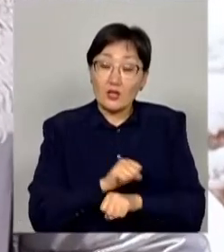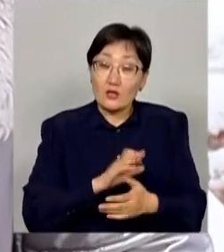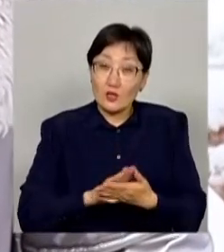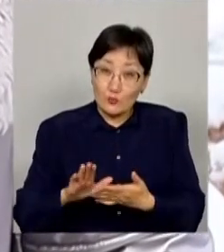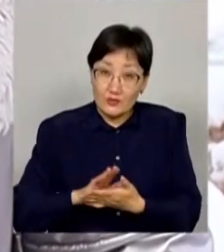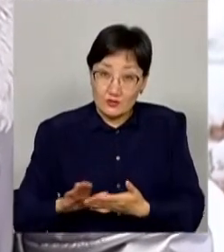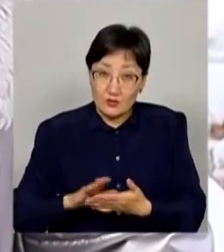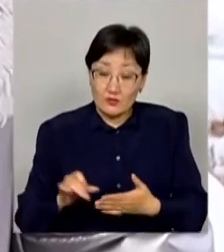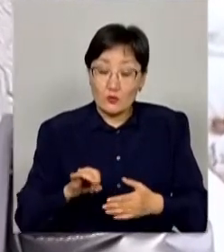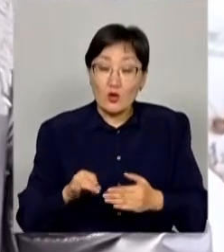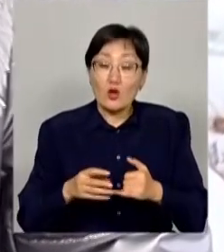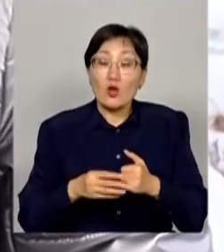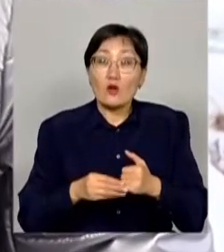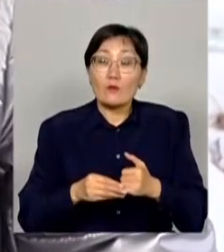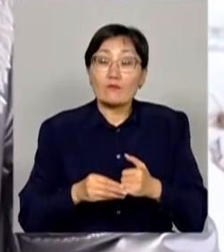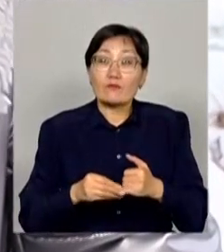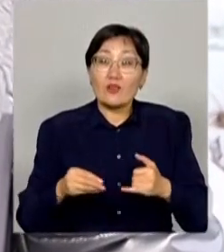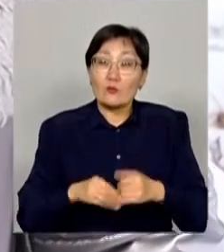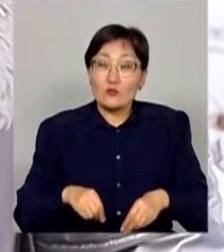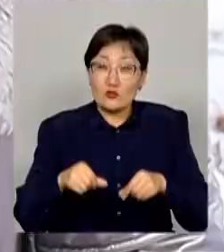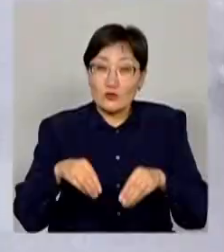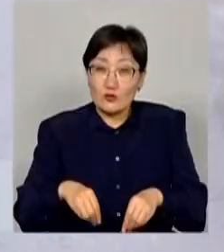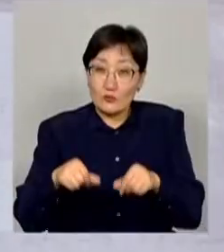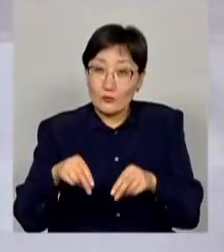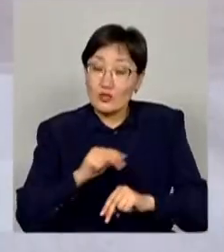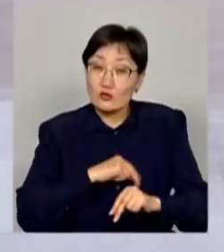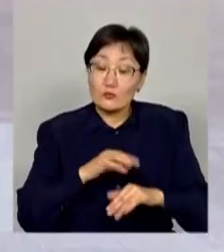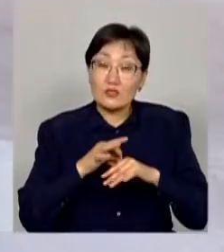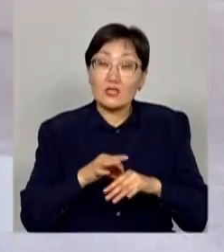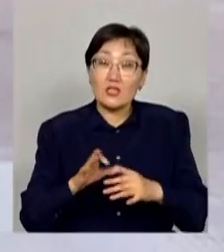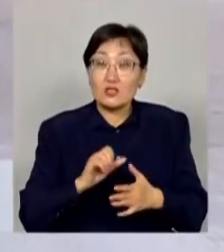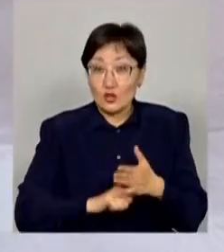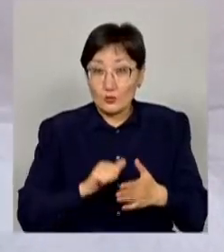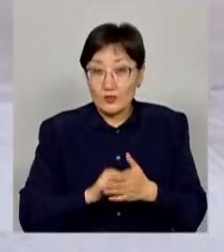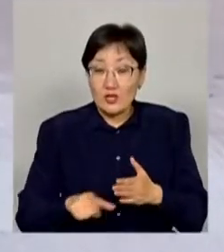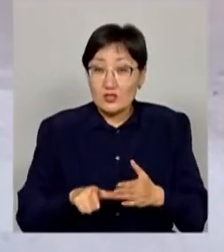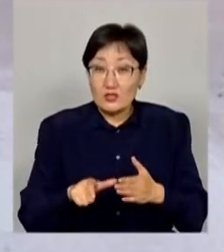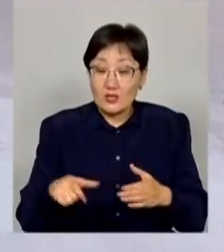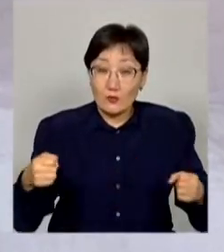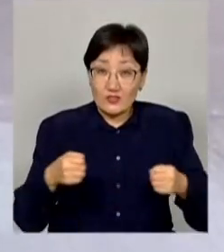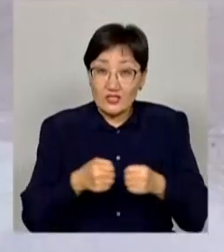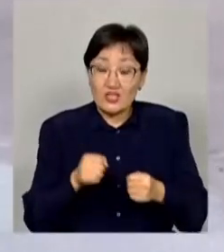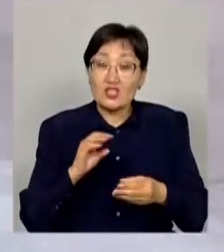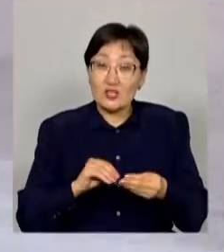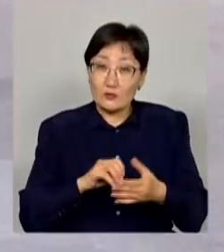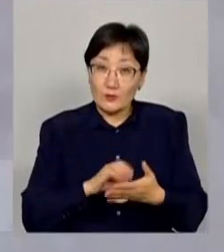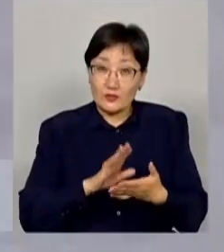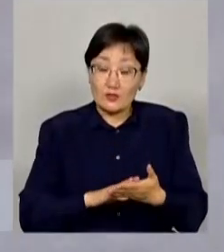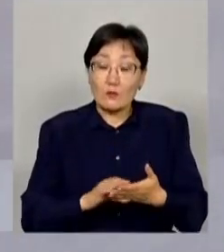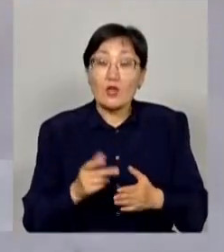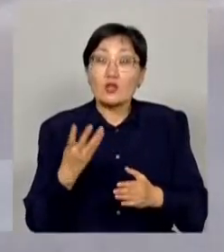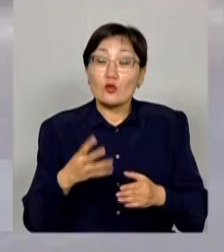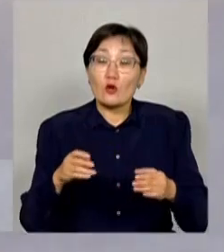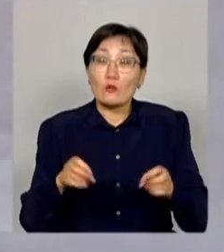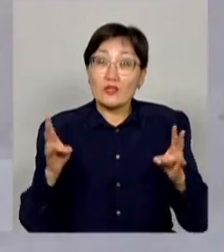де құм тұз қоспасын себебі бойынша жұмыстар жүргізіледі. Көктайғақтың салдарынан жол көлік оқиғалары да жиілепті. Өңірде 4